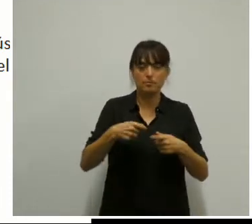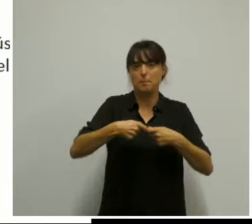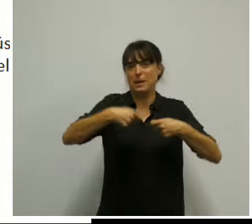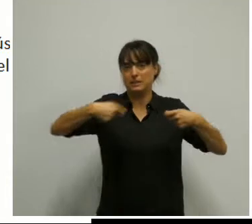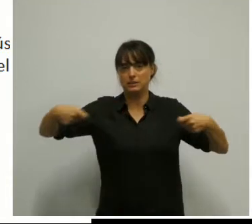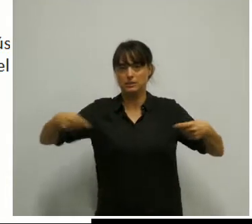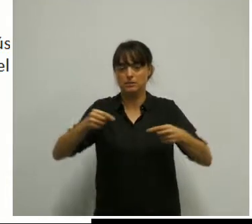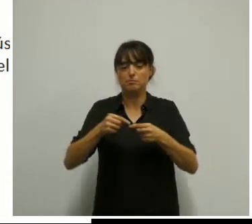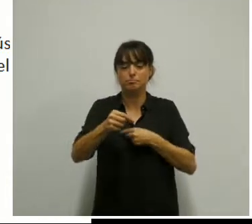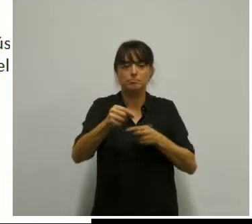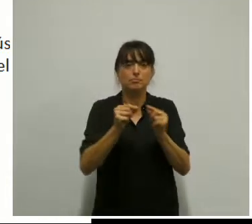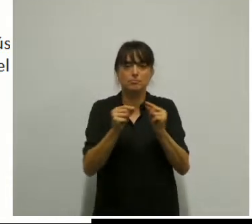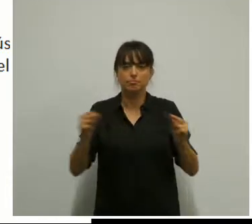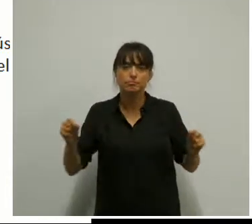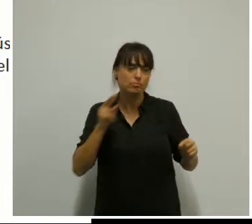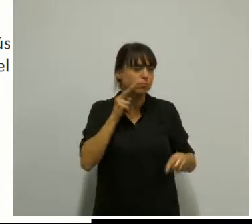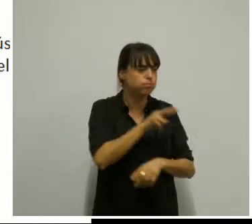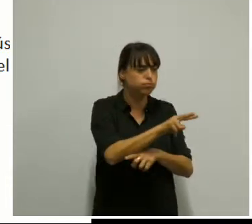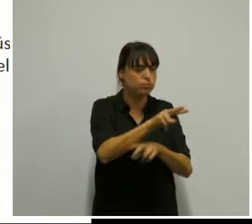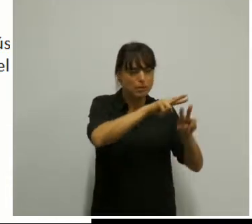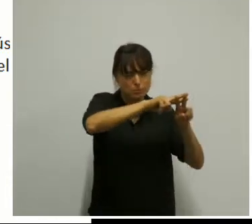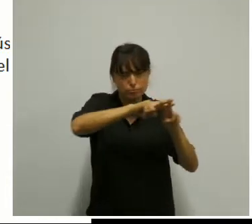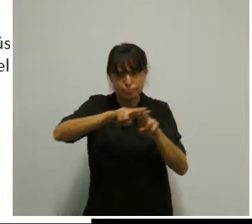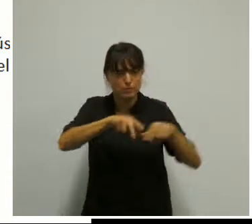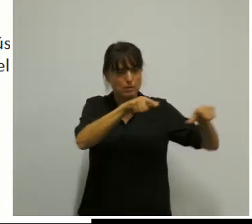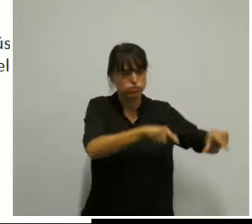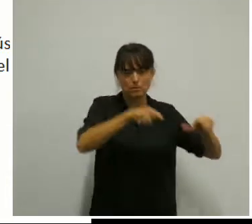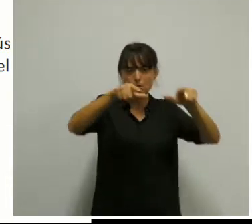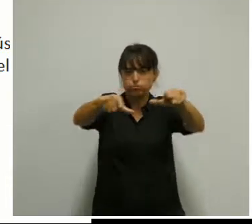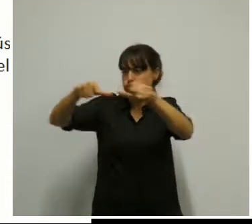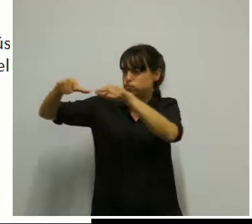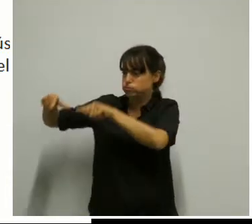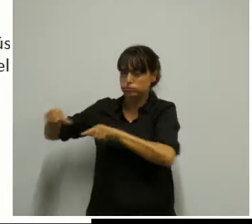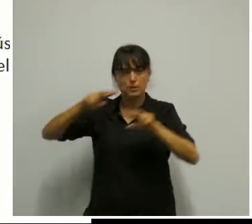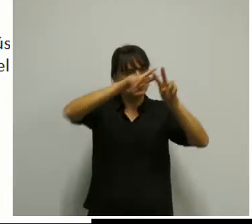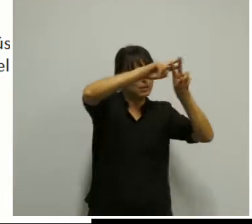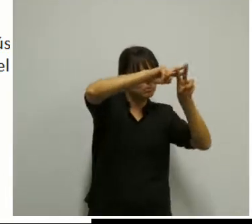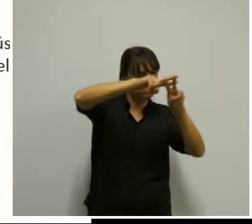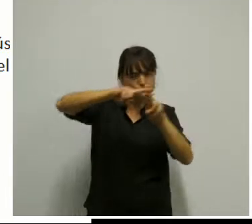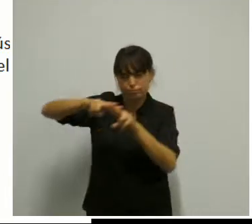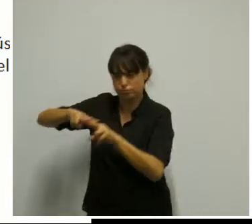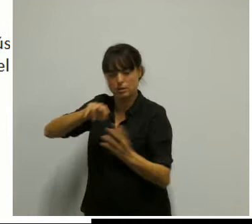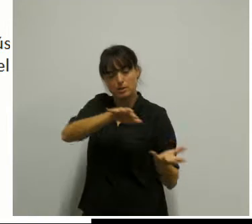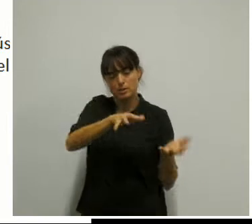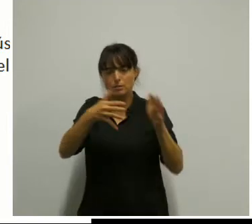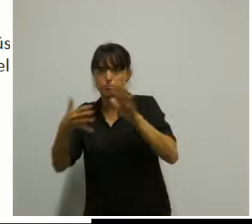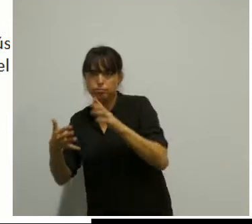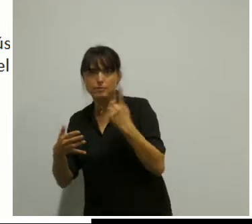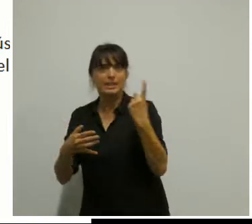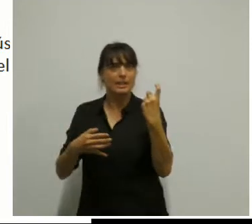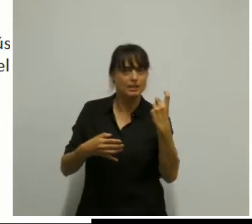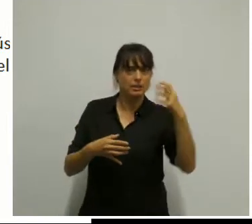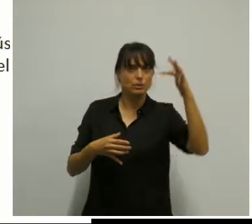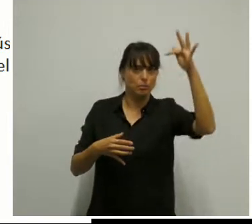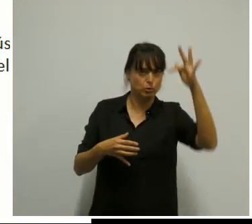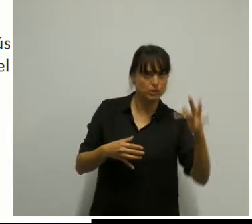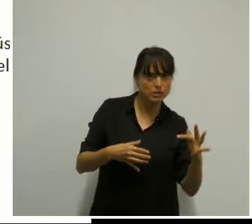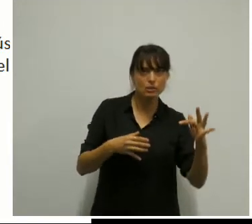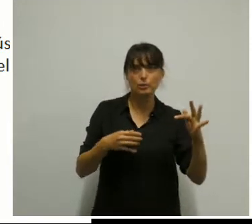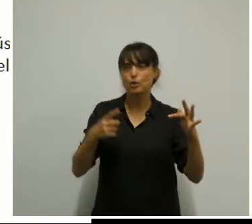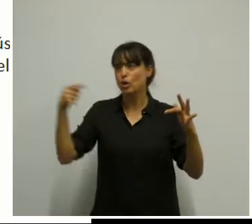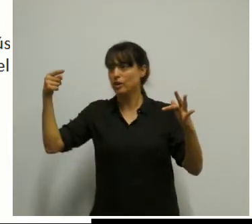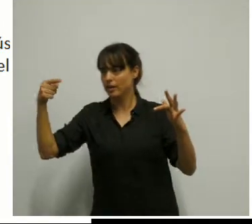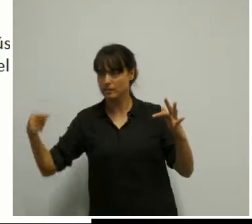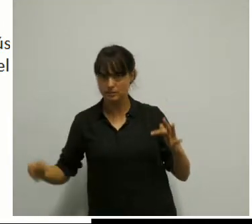les mancances, les coses positives, tot el que... Ens va fer una radiografia del pati que dius, uau, això és un professional que nosaltres amb